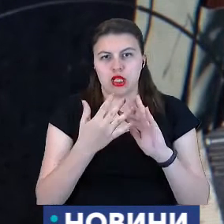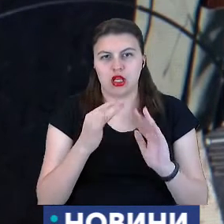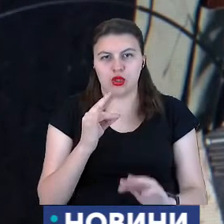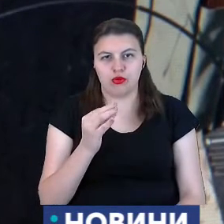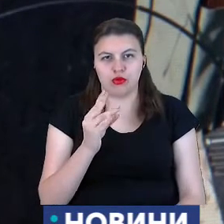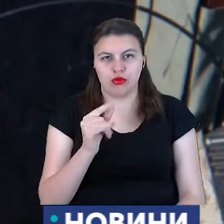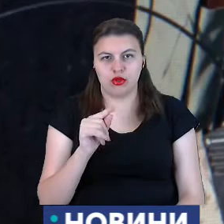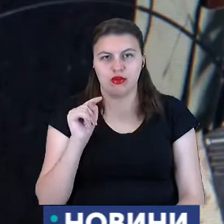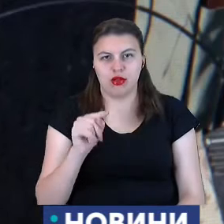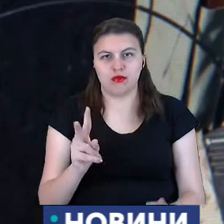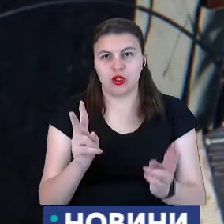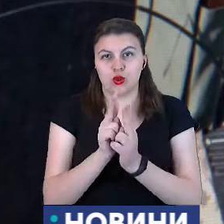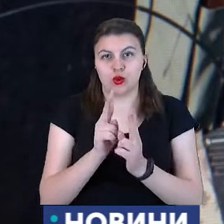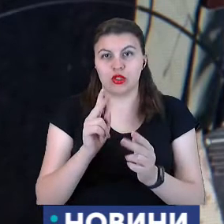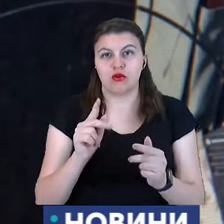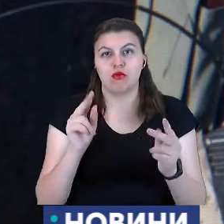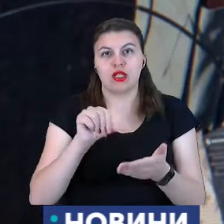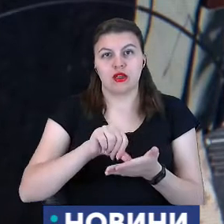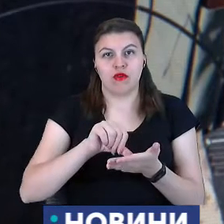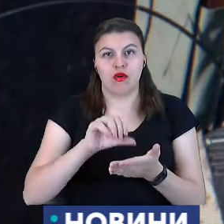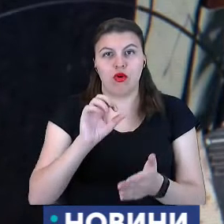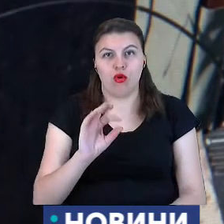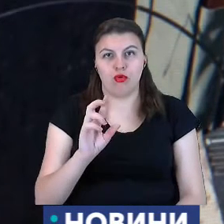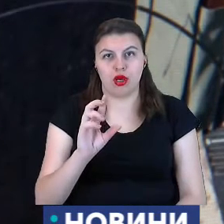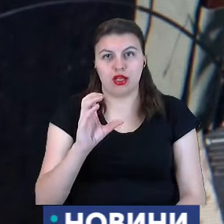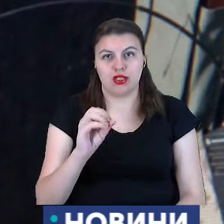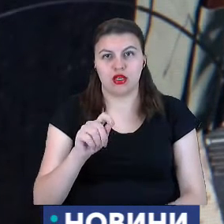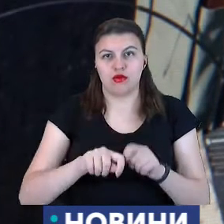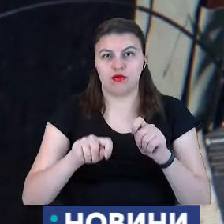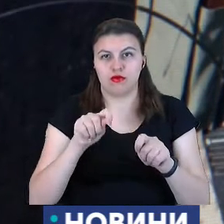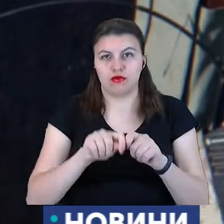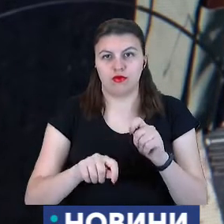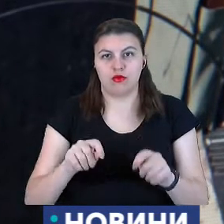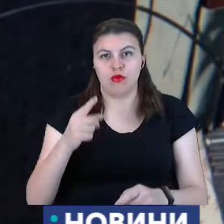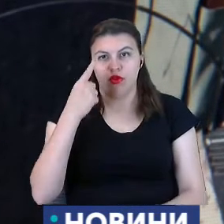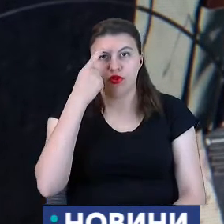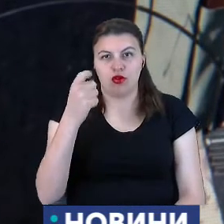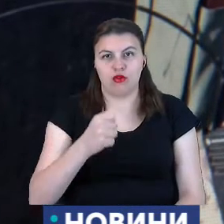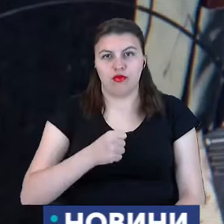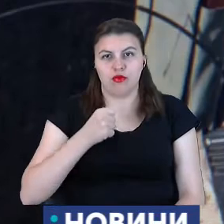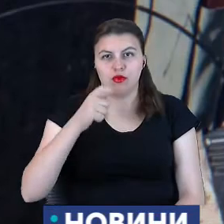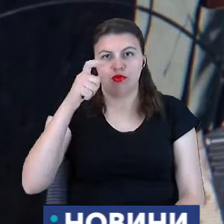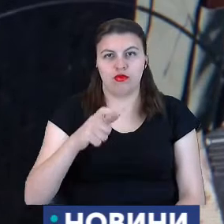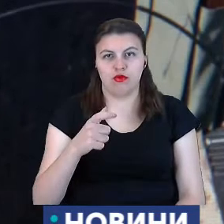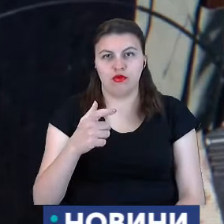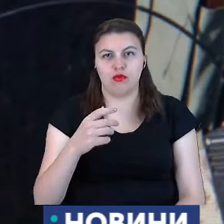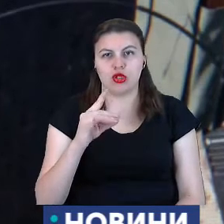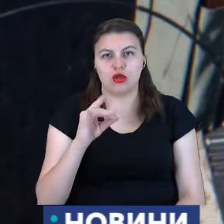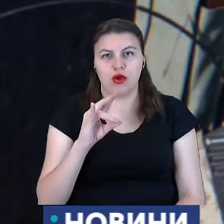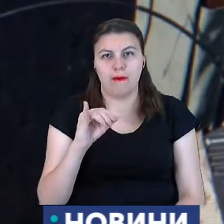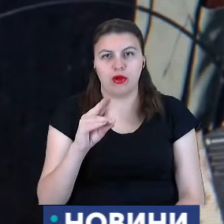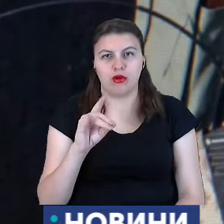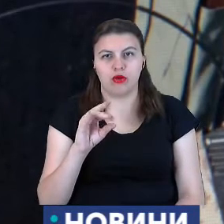зустріч представників ОБС ЄЗА для спільної інспекції. Повідомив боєць 503-го батальйону морської піхоти, що там